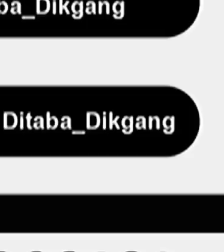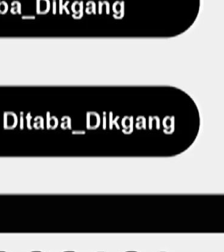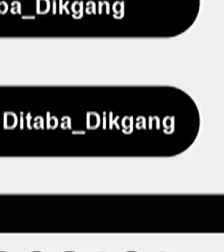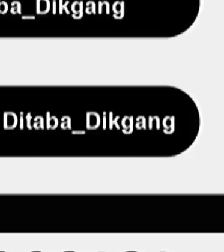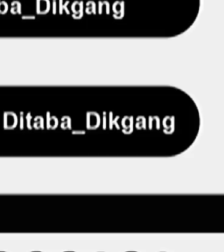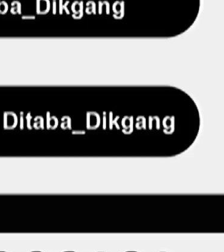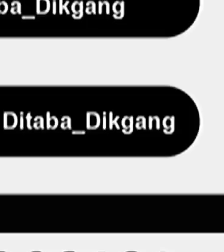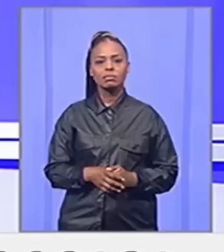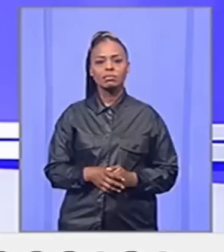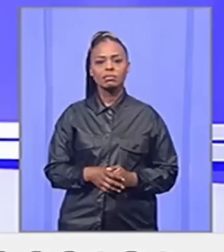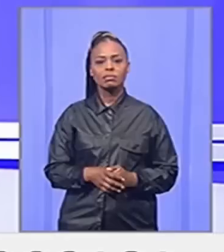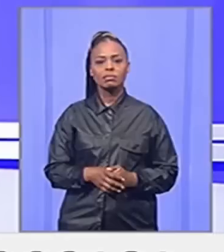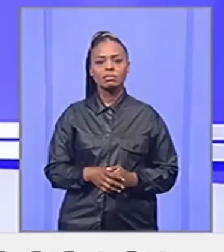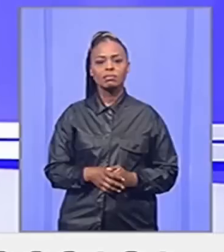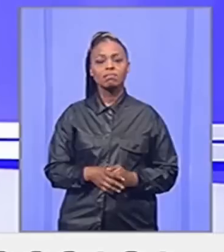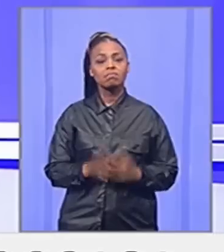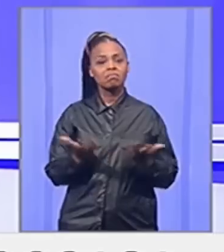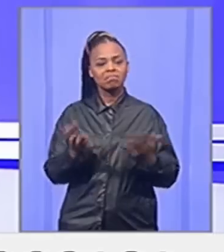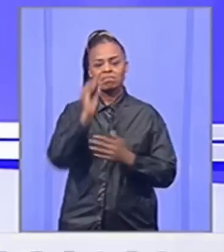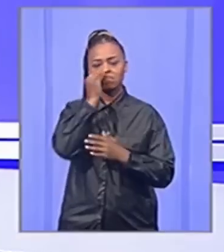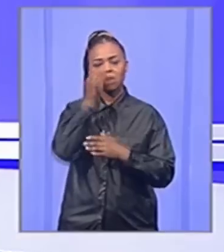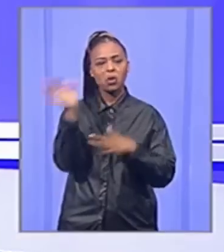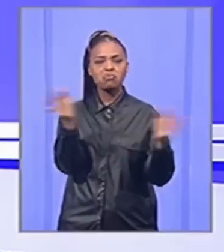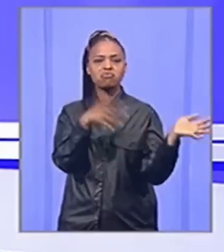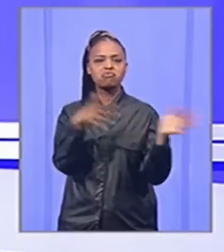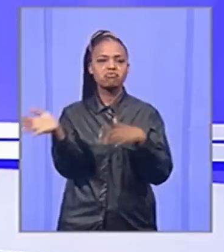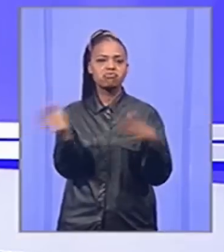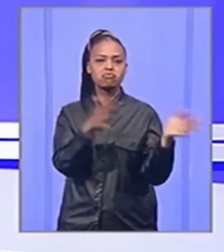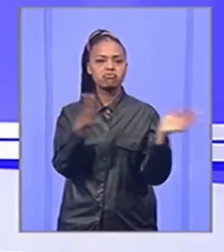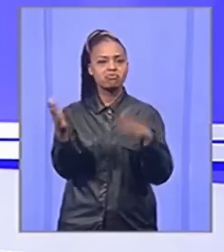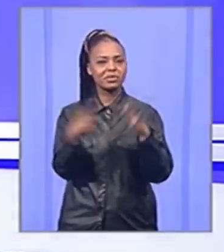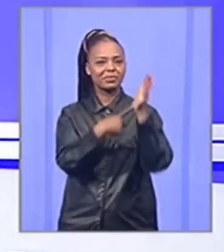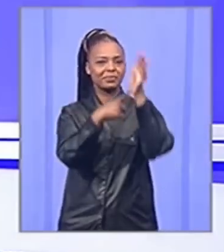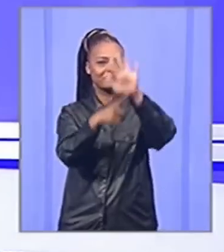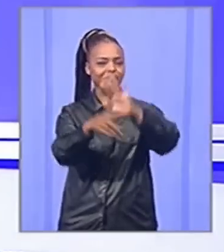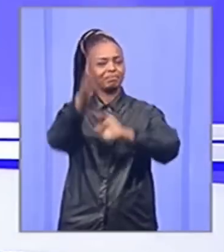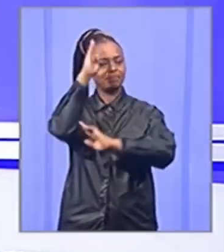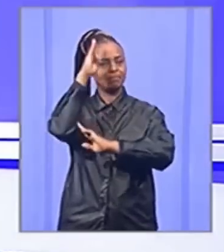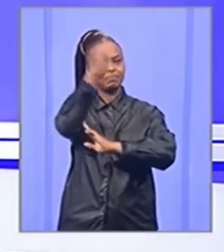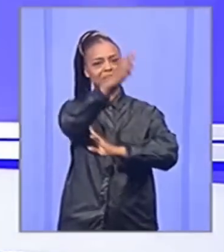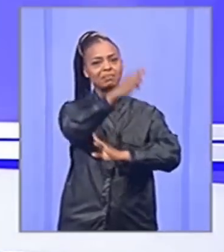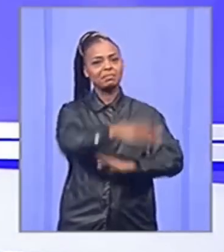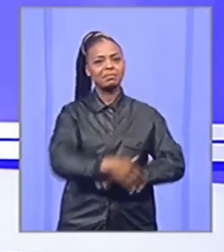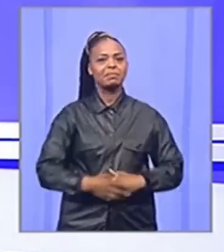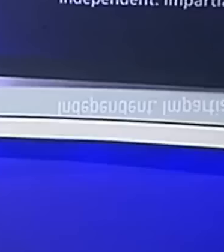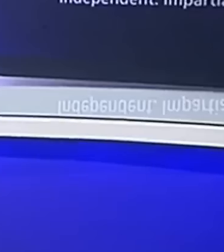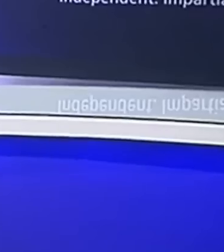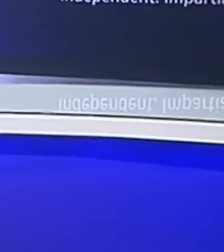DTT go sasa go latela kakanyo ya maemo a boso Thobela.